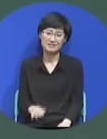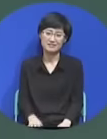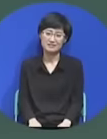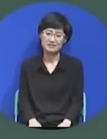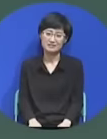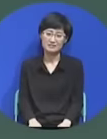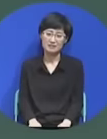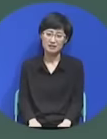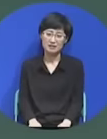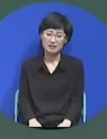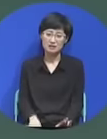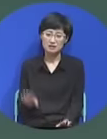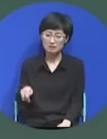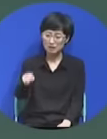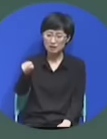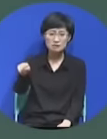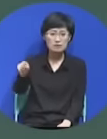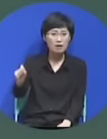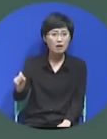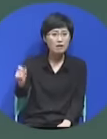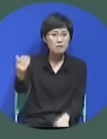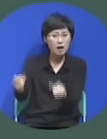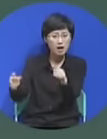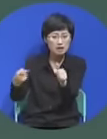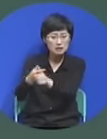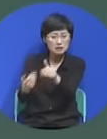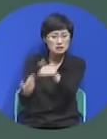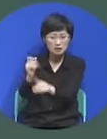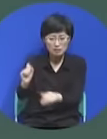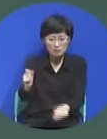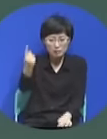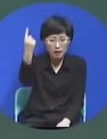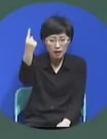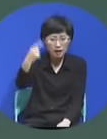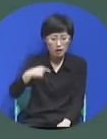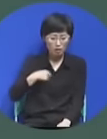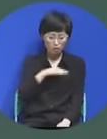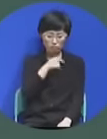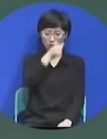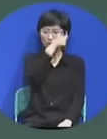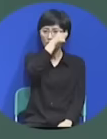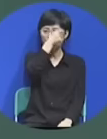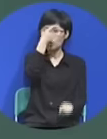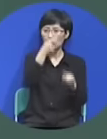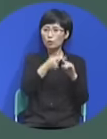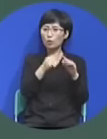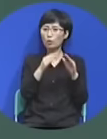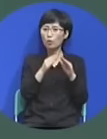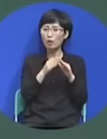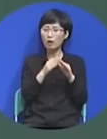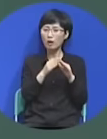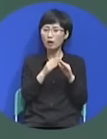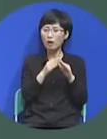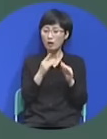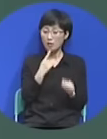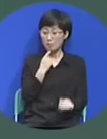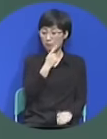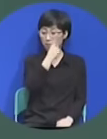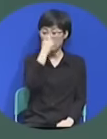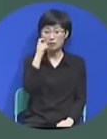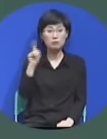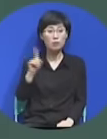也就是导致成了杀人的事件。 그때 자주 잘못하면 우리 교회와 우리 전도 하여튼 말릴 뻔했어요. 왜냐하면 우리 교제들을 다 쓰고 있다니까요.